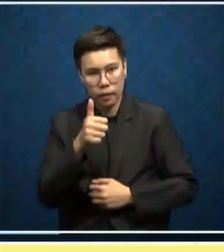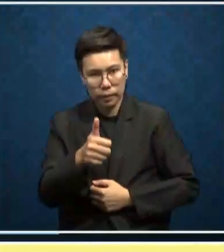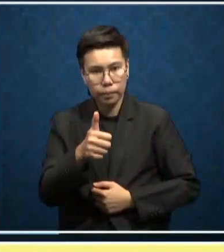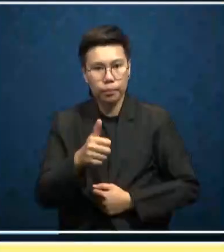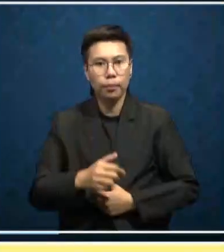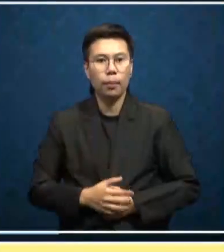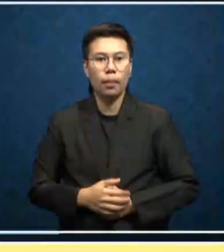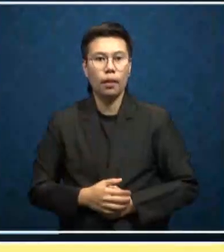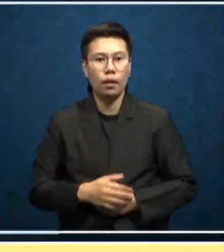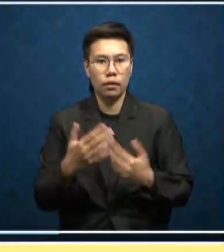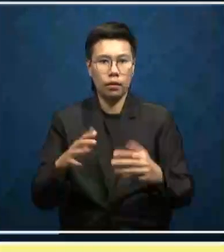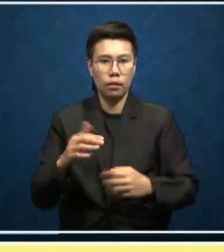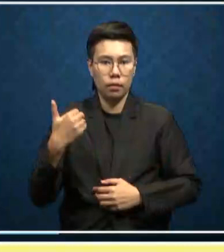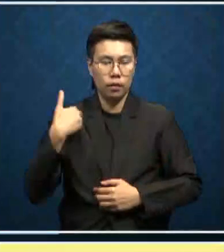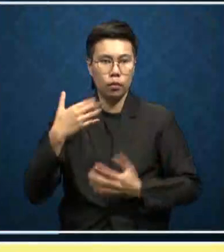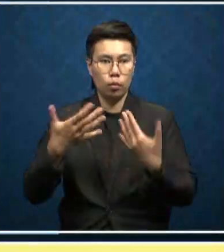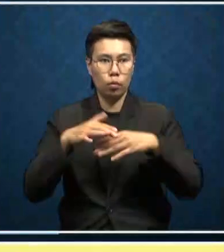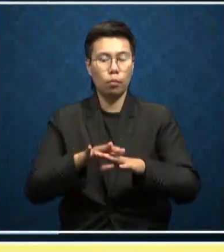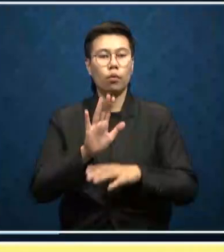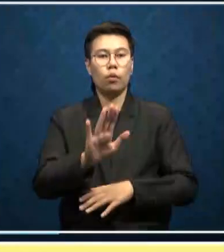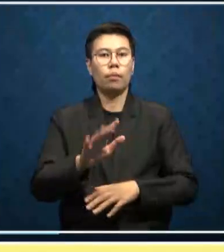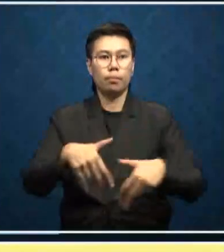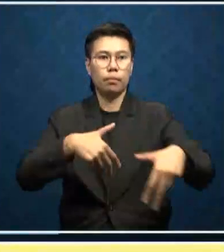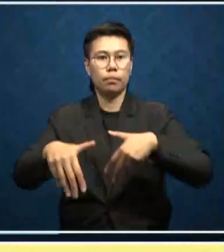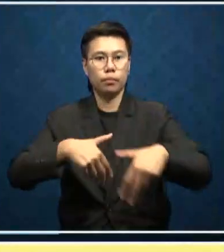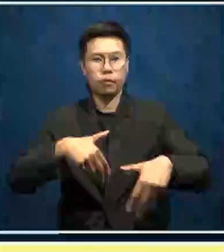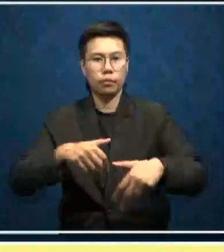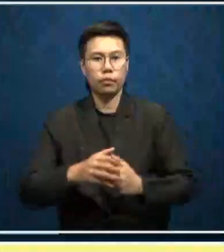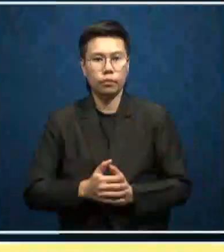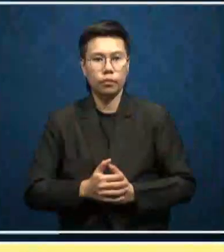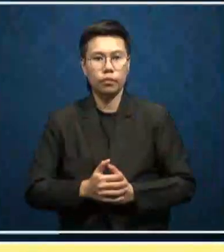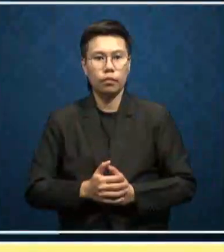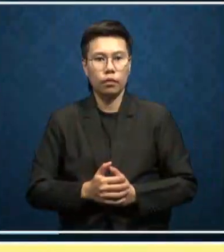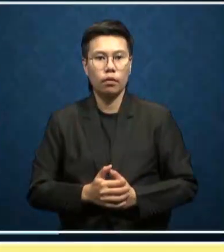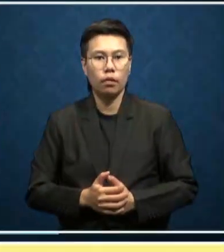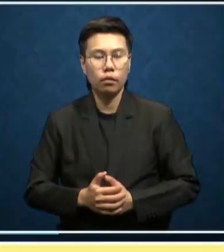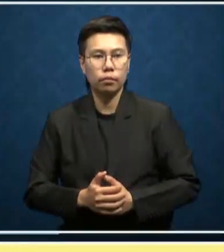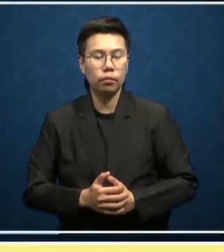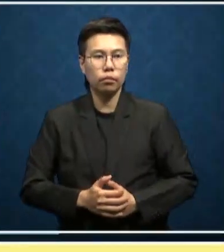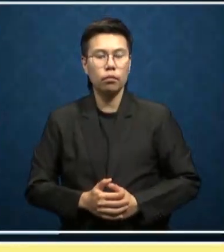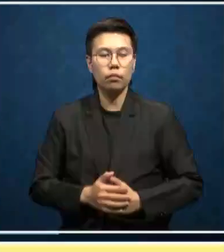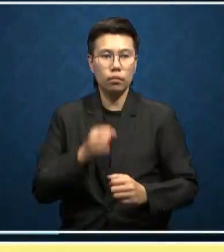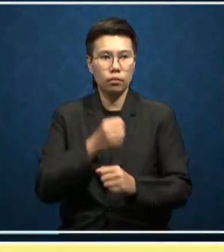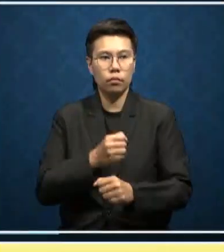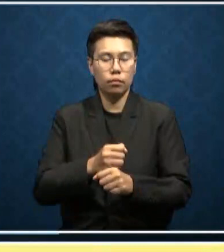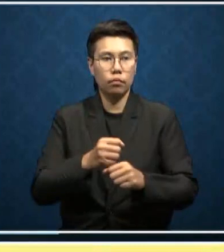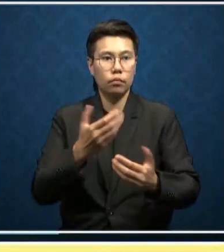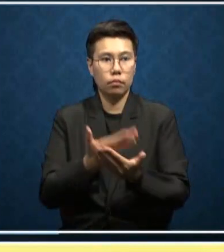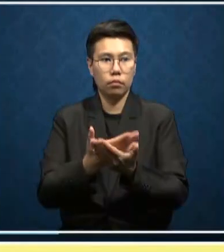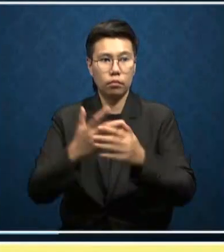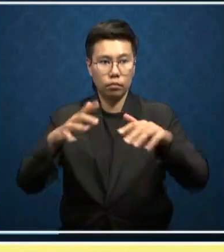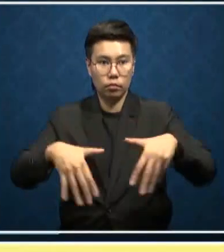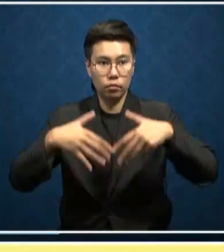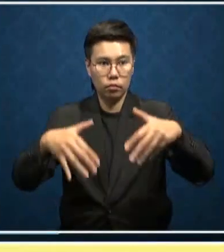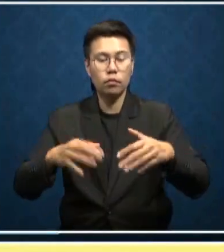นะแล้วก็เ่อเป็นการมีส่วนร่วมของพี่น้องประชาชนแล้วก็เ่อเป็นการ่อสร้างรายได้ในเชิงท่อง